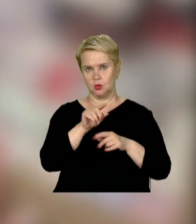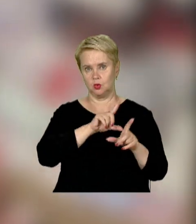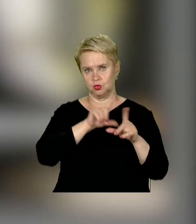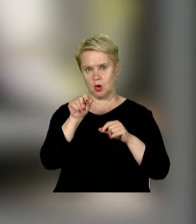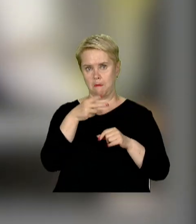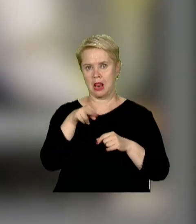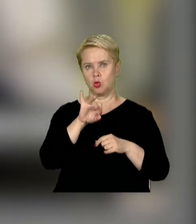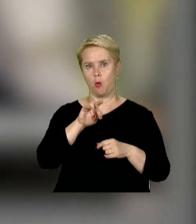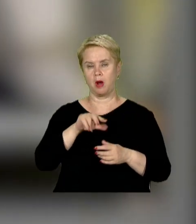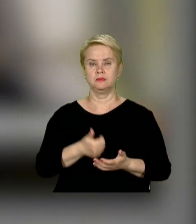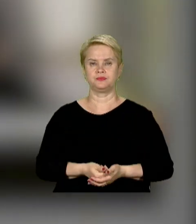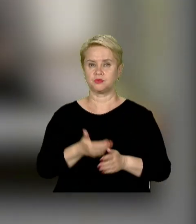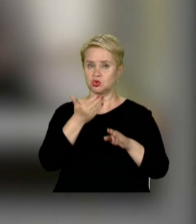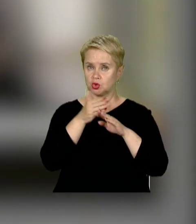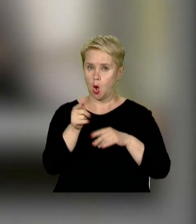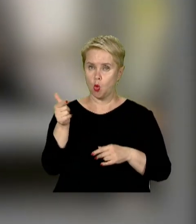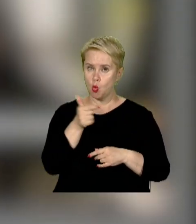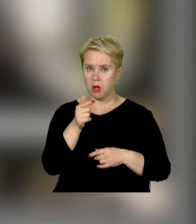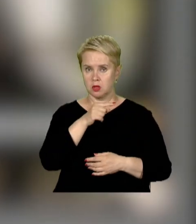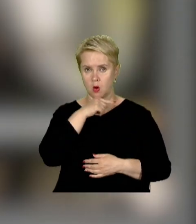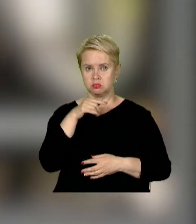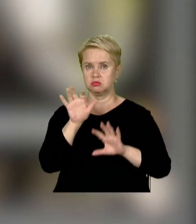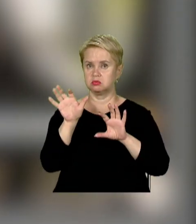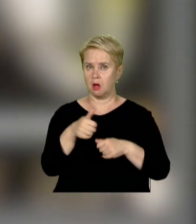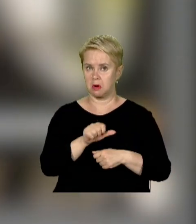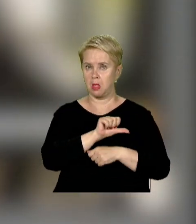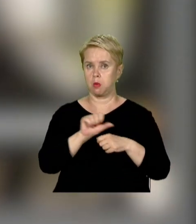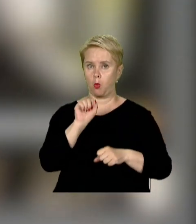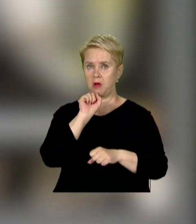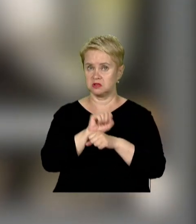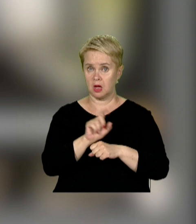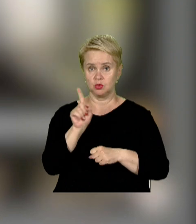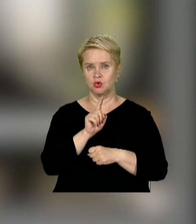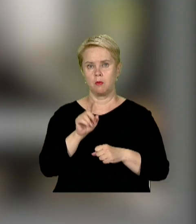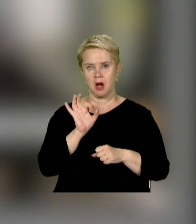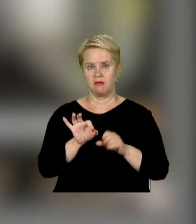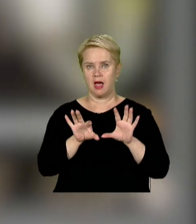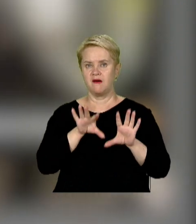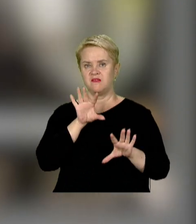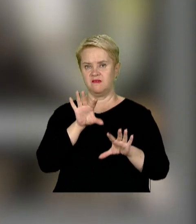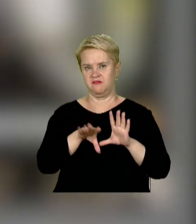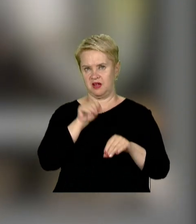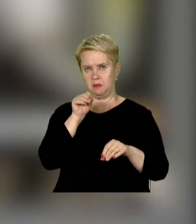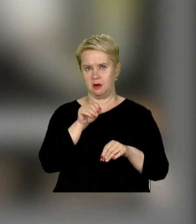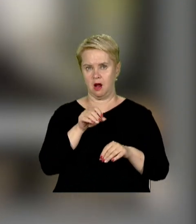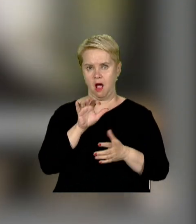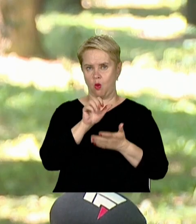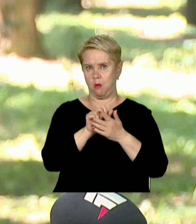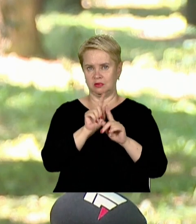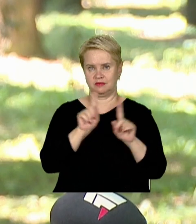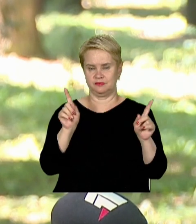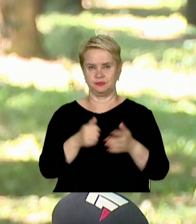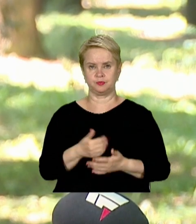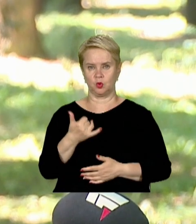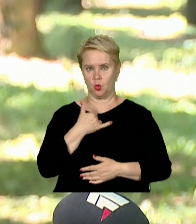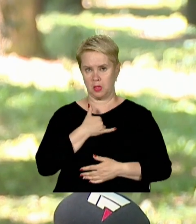на Мелітополь. Але частину гуманітарки росіяни забирали на блокпостах. Щоправда, вибір окупантів був аж надто дивним. У